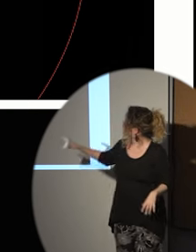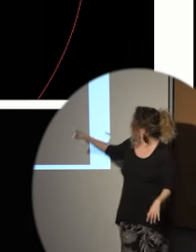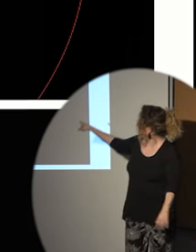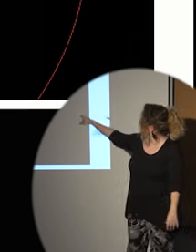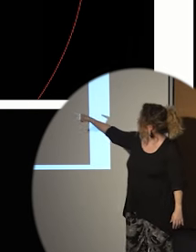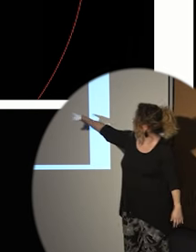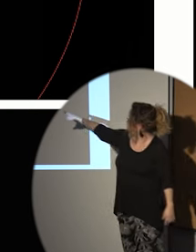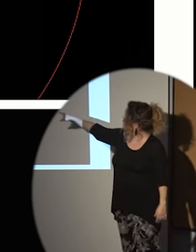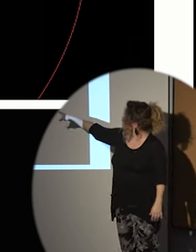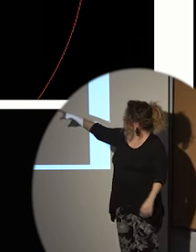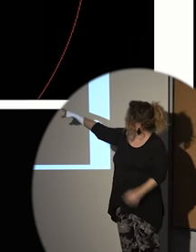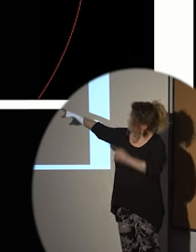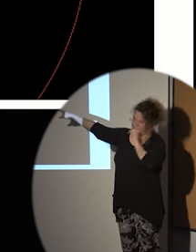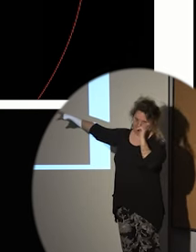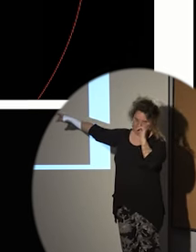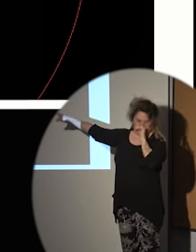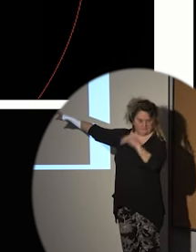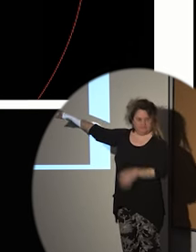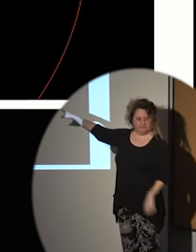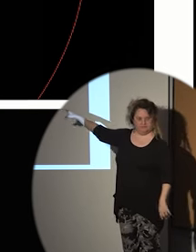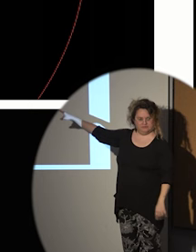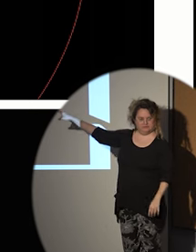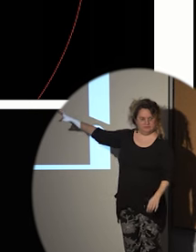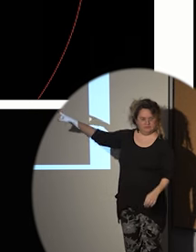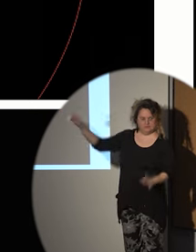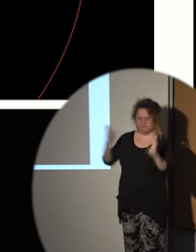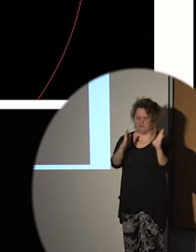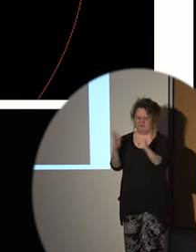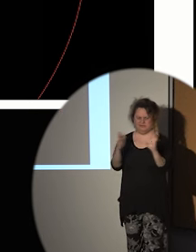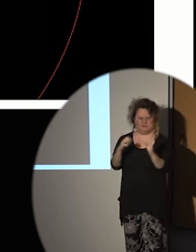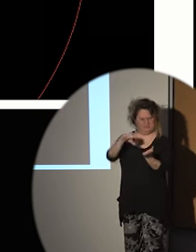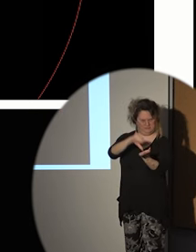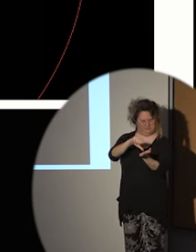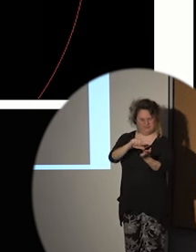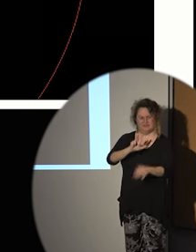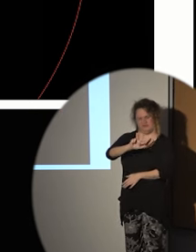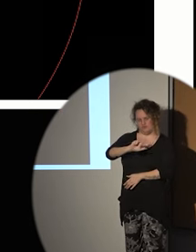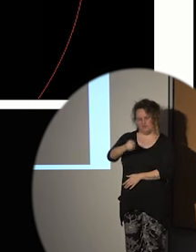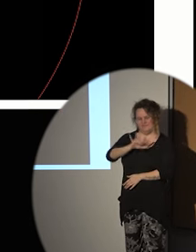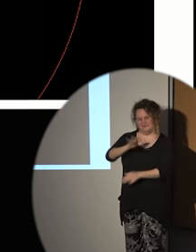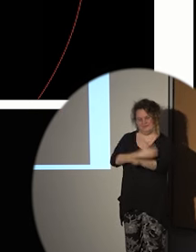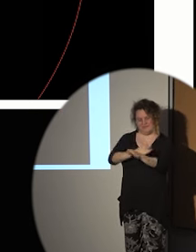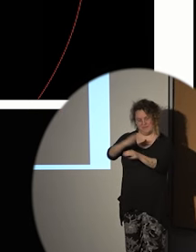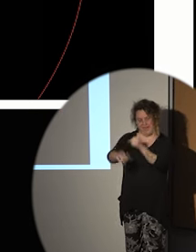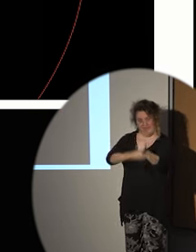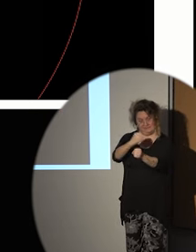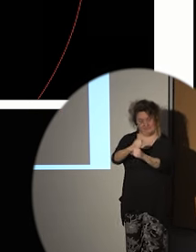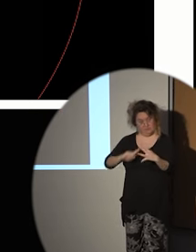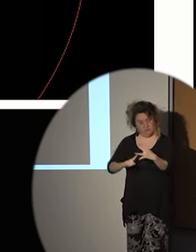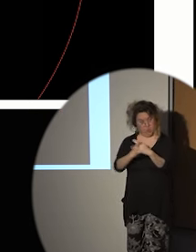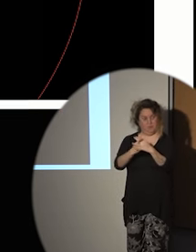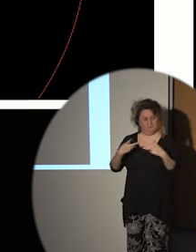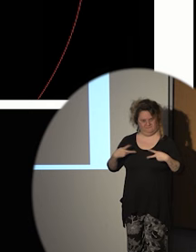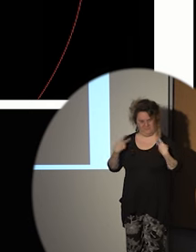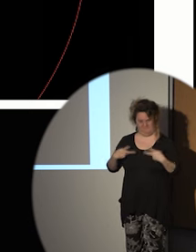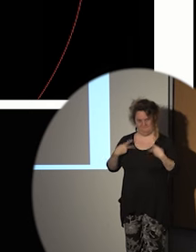habitable. Elle n'était pas exactement au centre. Et au moment de l'apparition de la vie, 3,5 milliards d'années, c'est l'apparition de la vie. À ce